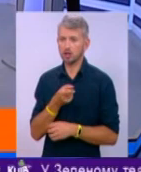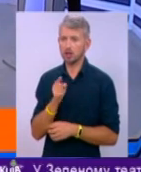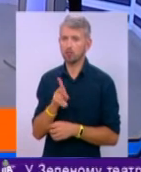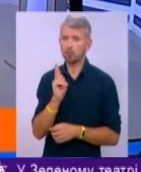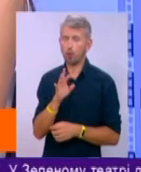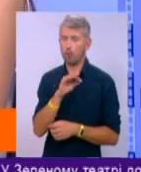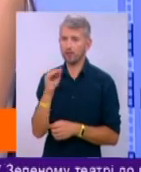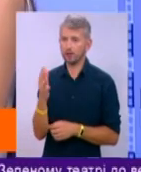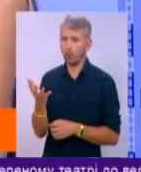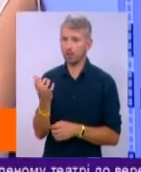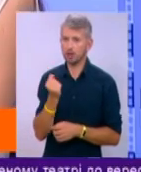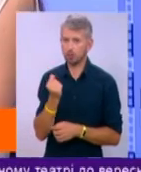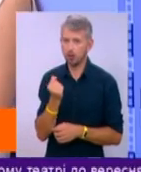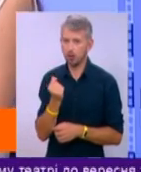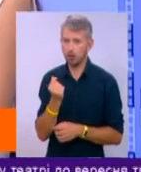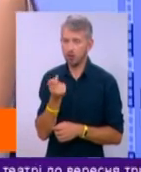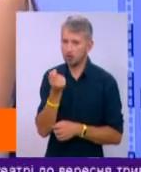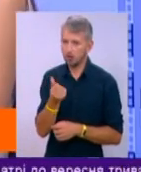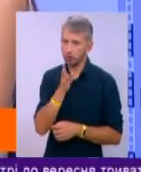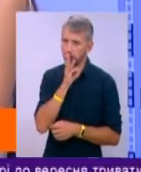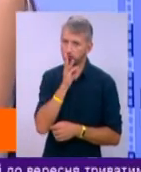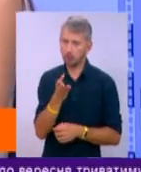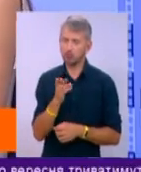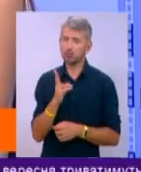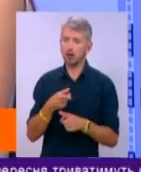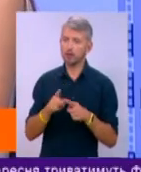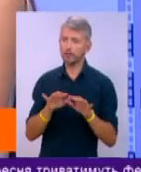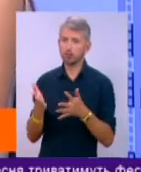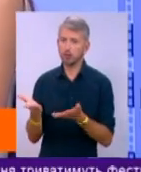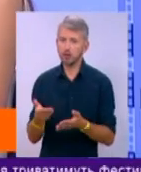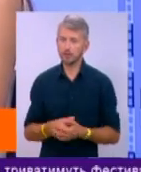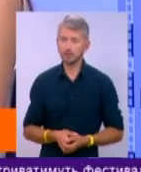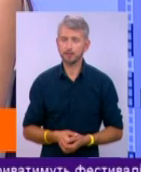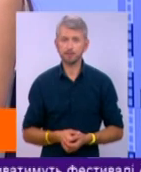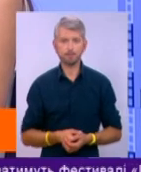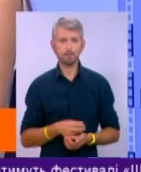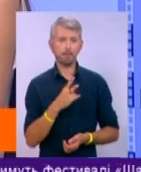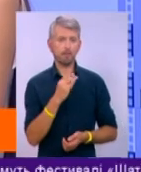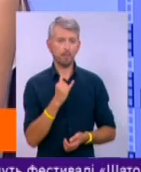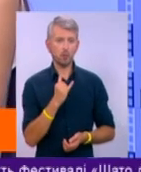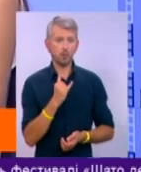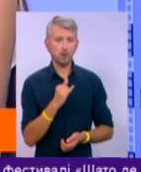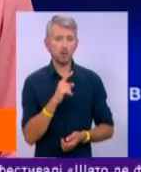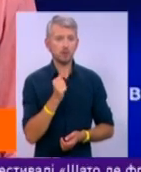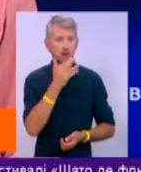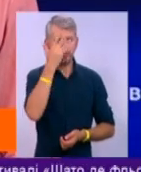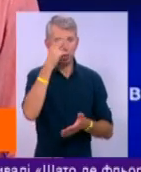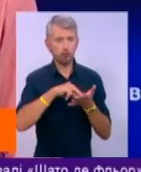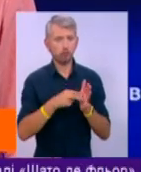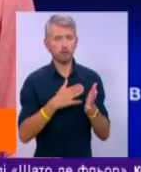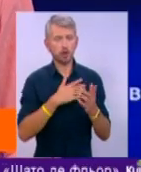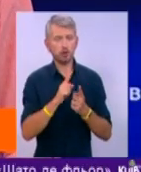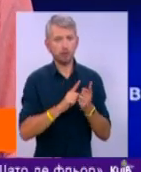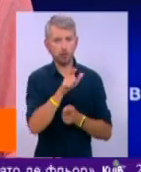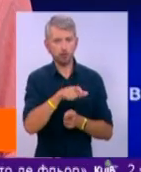хто офіційно отримує низьку досить зарплатню. Як це відбувається? Ну, за задумом наших